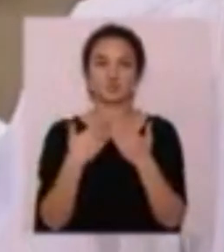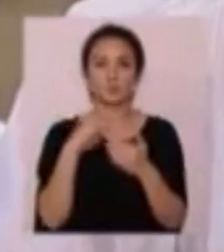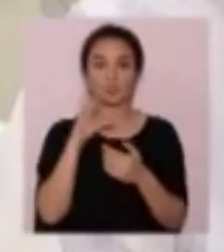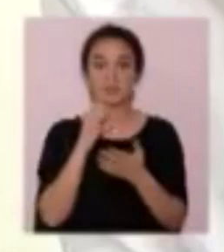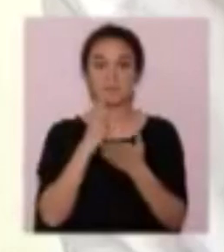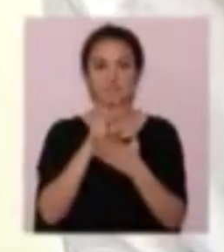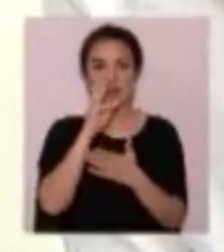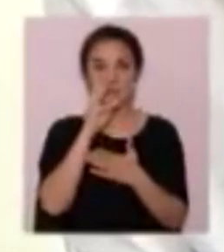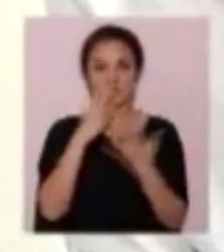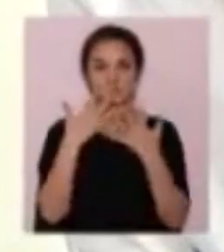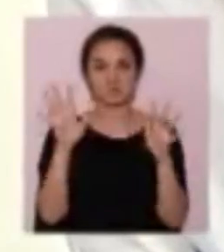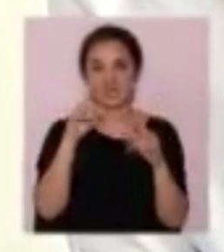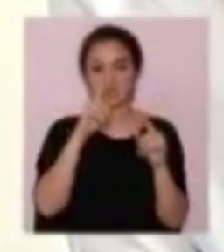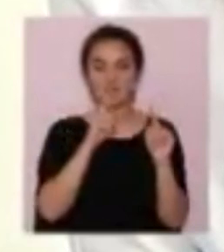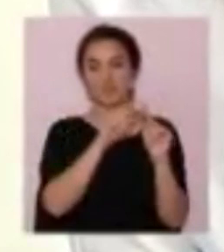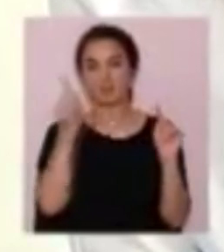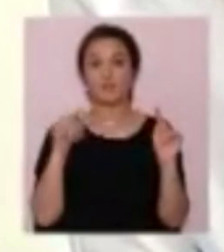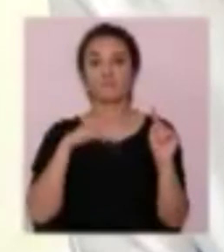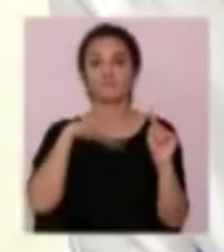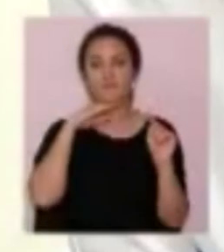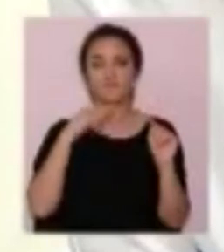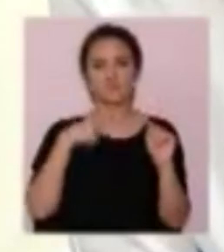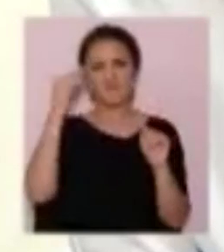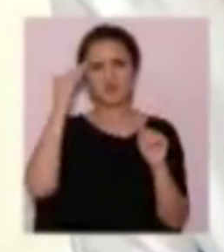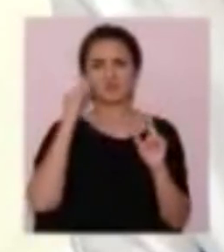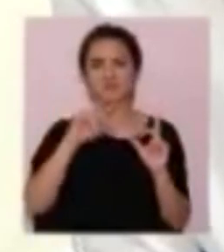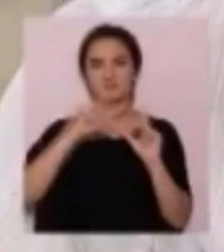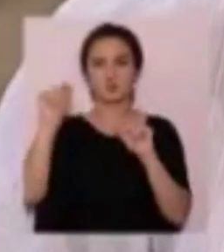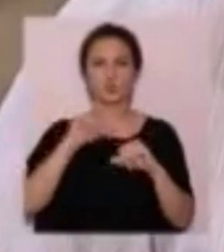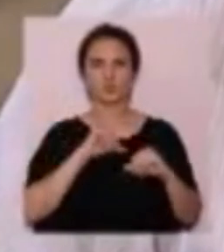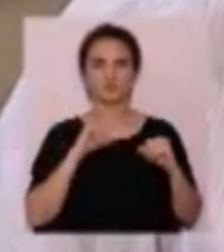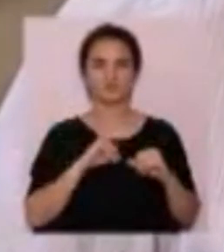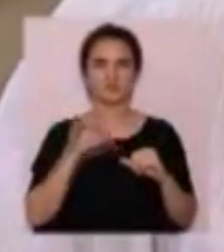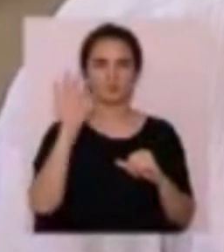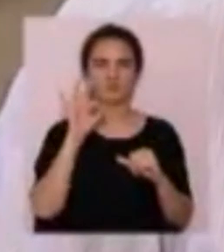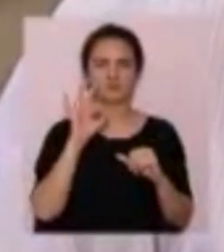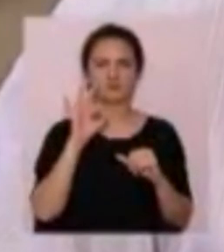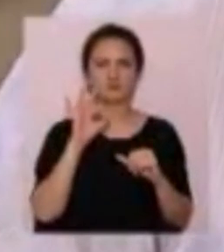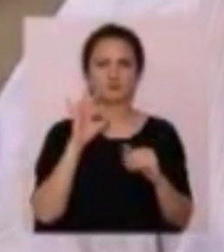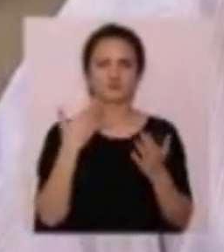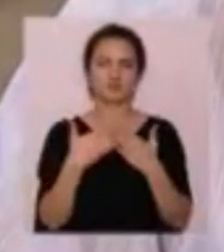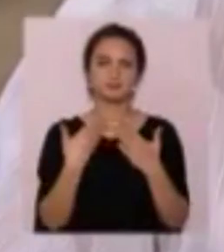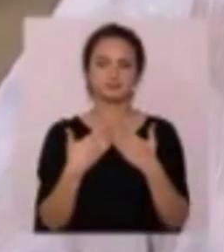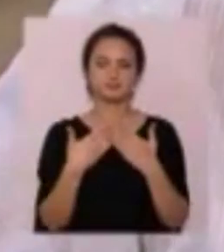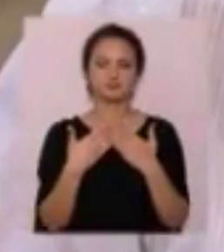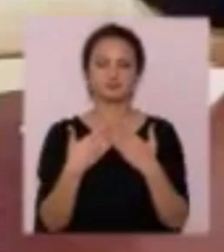მაგ იმდენი ხელფასი რო თვითონ თვითონ მეყოს, მე ავღანეთში იმის გულისთვის არ წავალ, რომ ანუ